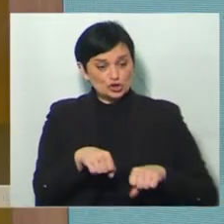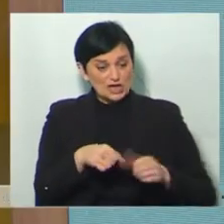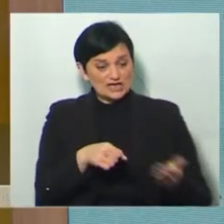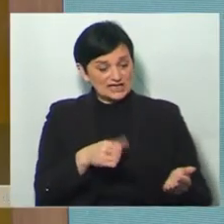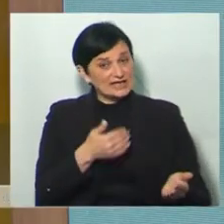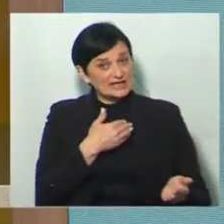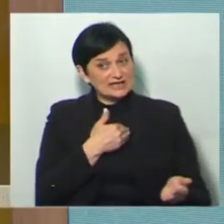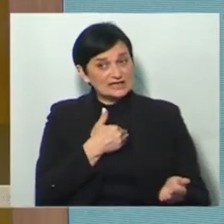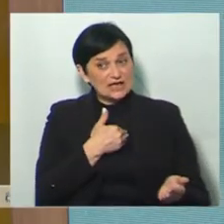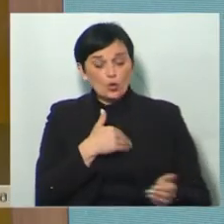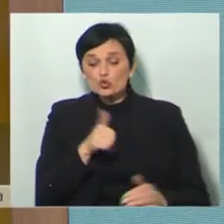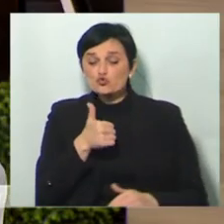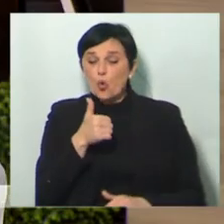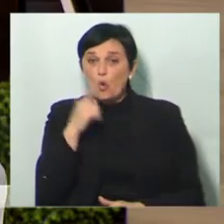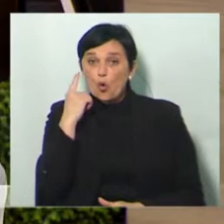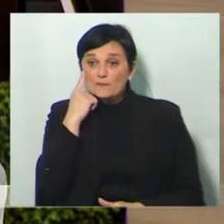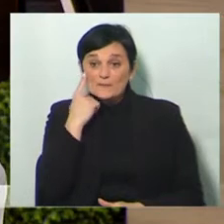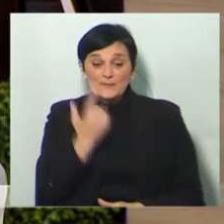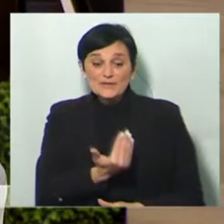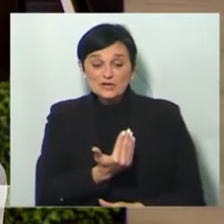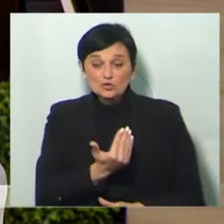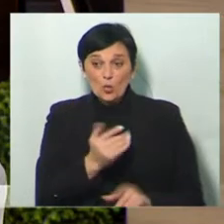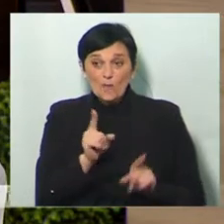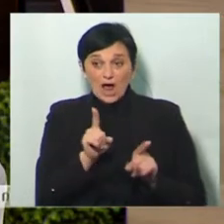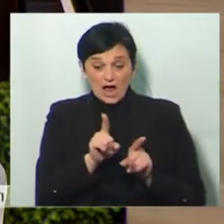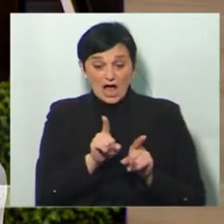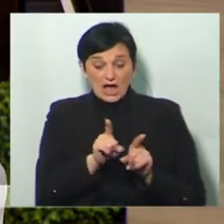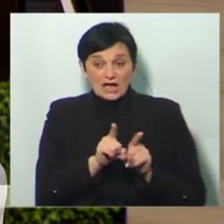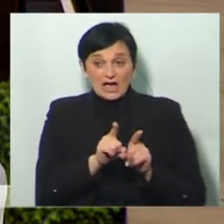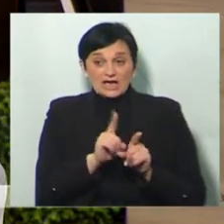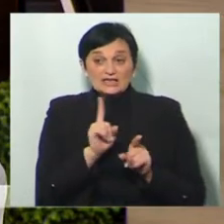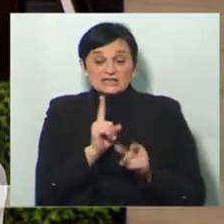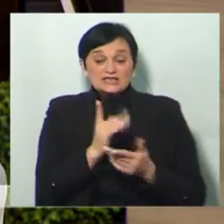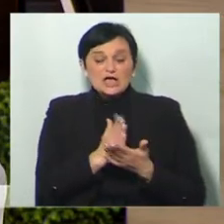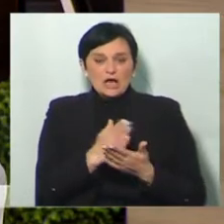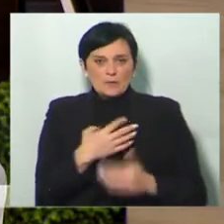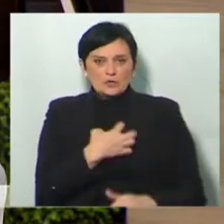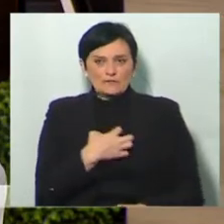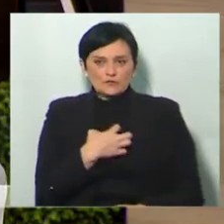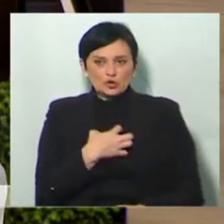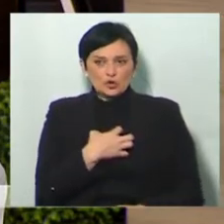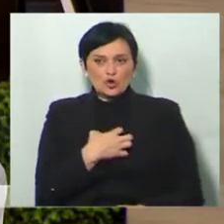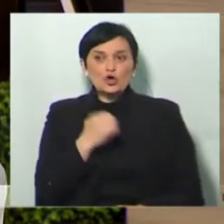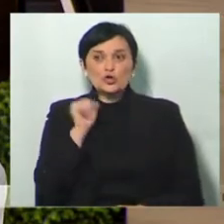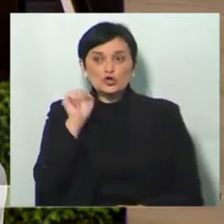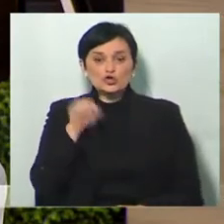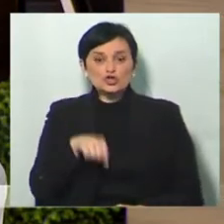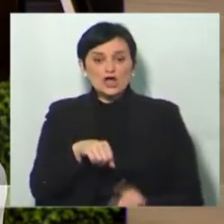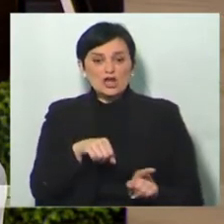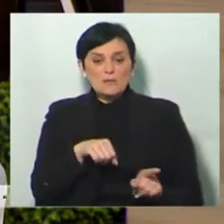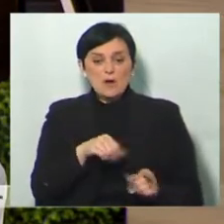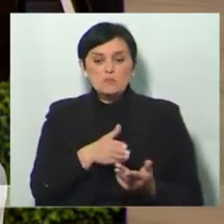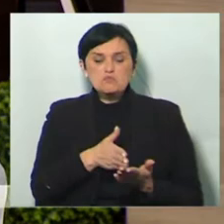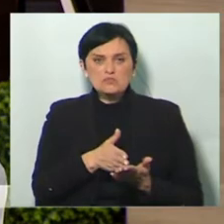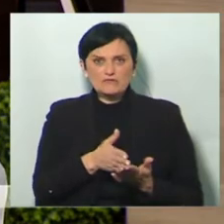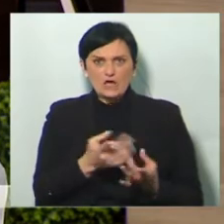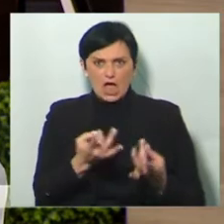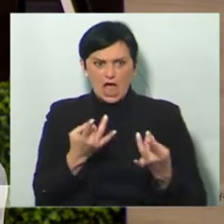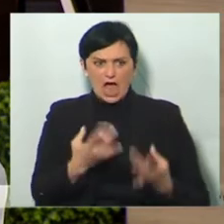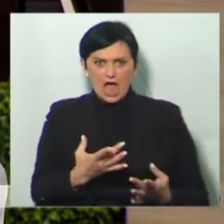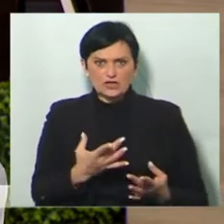გინდათ, როგორ ფიქრობთ, აი ესეთი მომენტი და რა არის ეს მნიშვნელოვანი, ის შეიძლება მივიდეს იმამდე, რომ